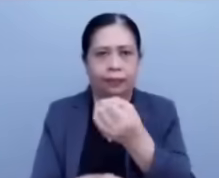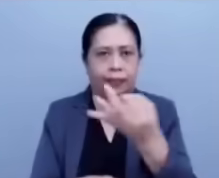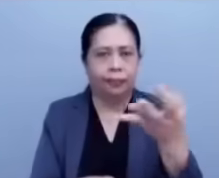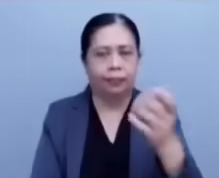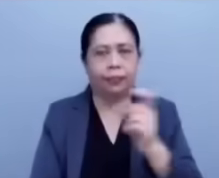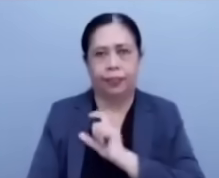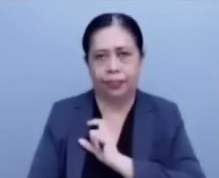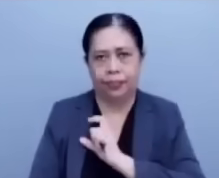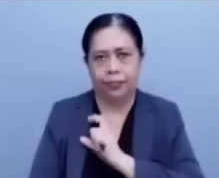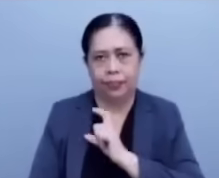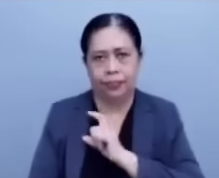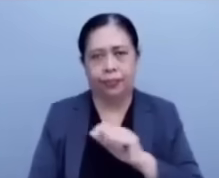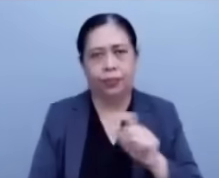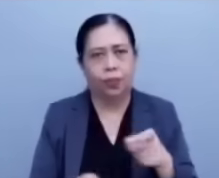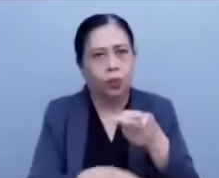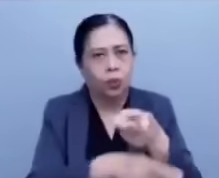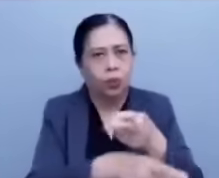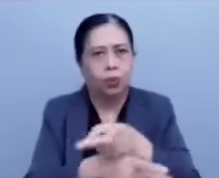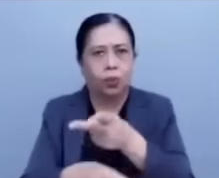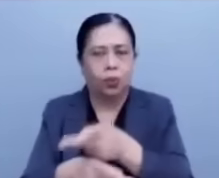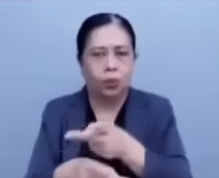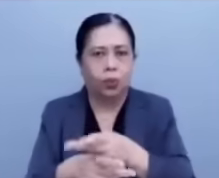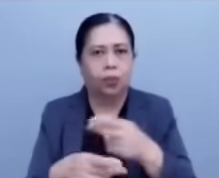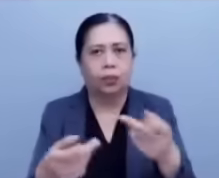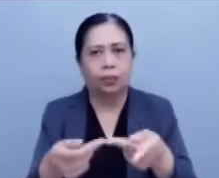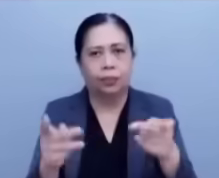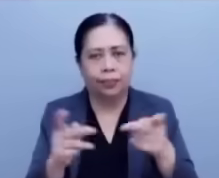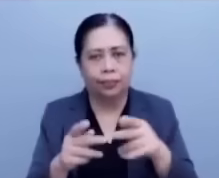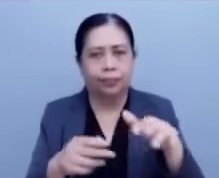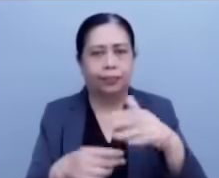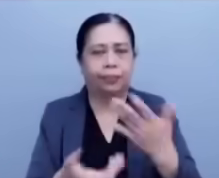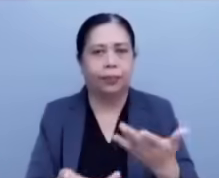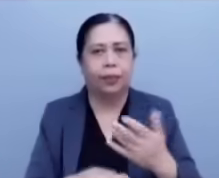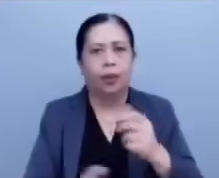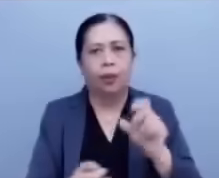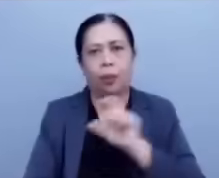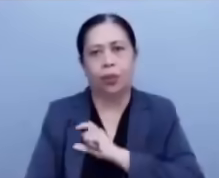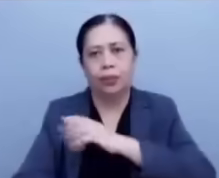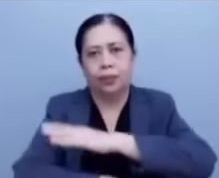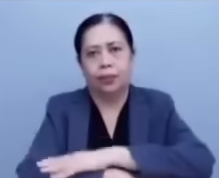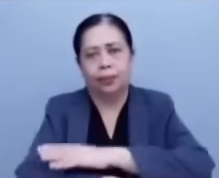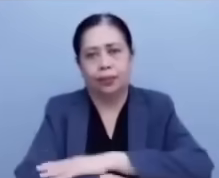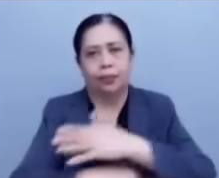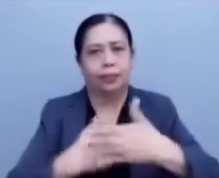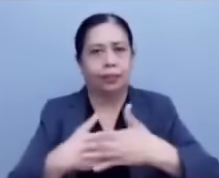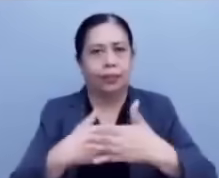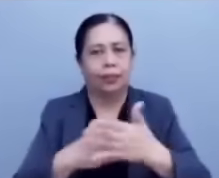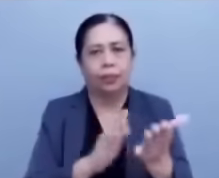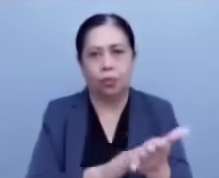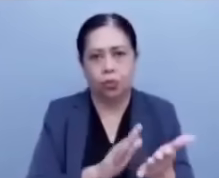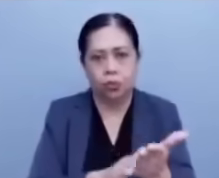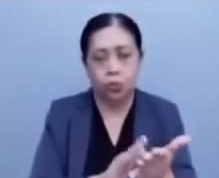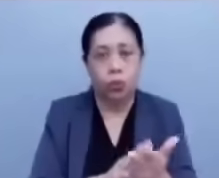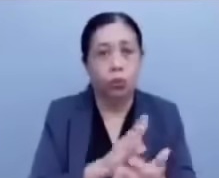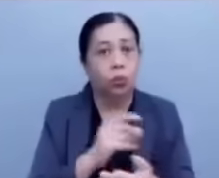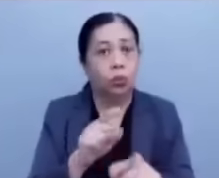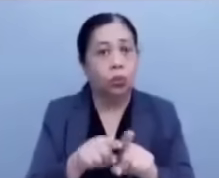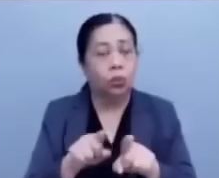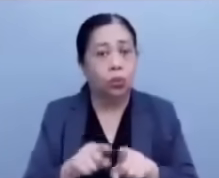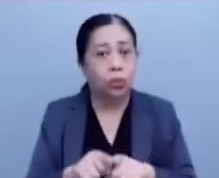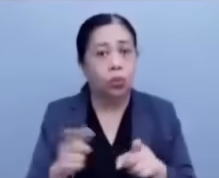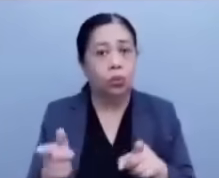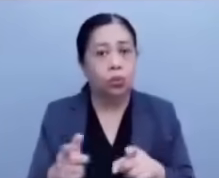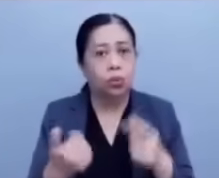personnel natin na tao-tao po dyan sa mga police assistance desk na inilagay po natin sa malapit sa mga eskwelahan. At syempre yung ating